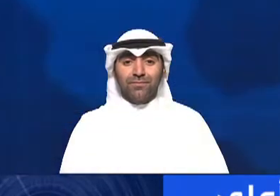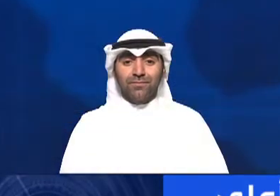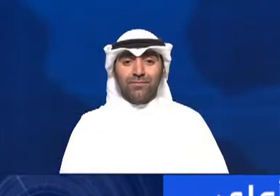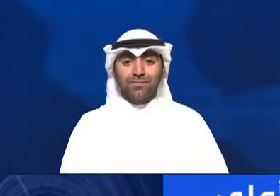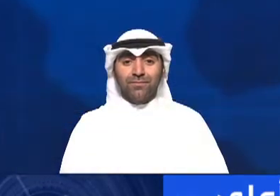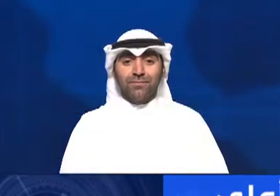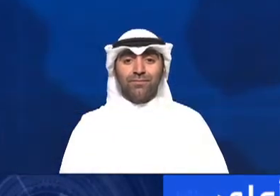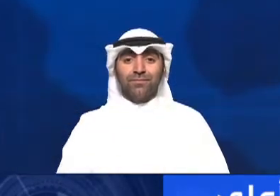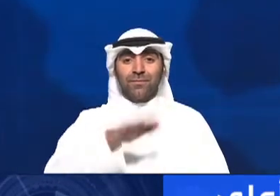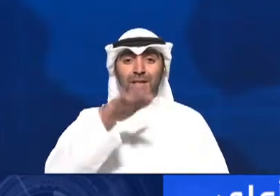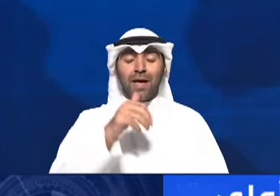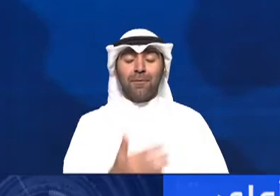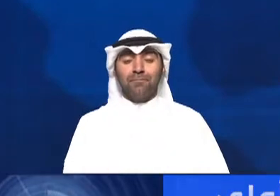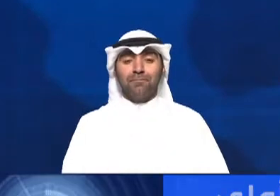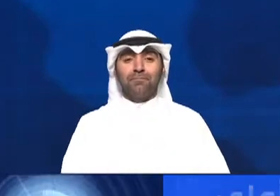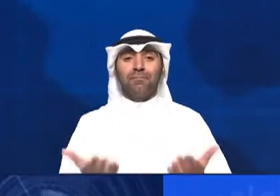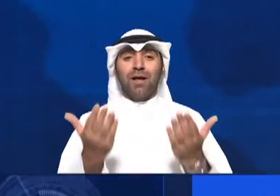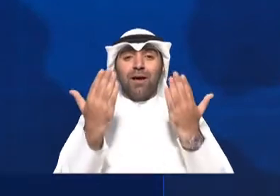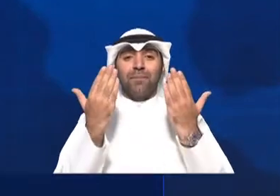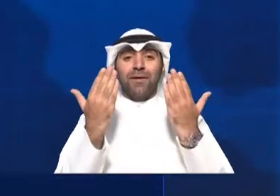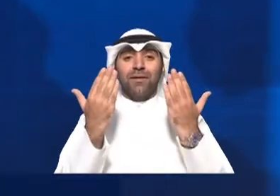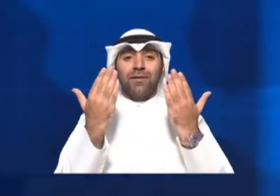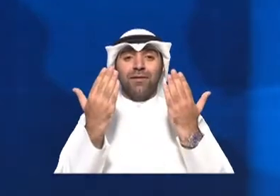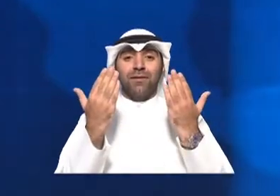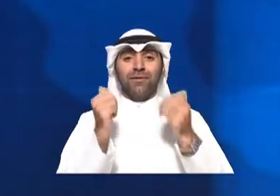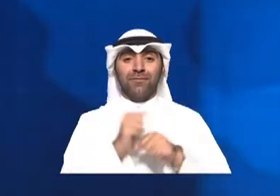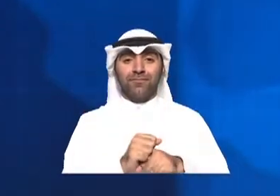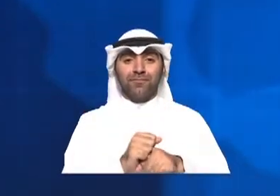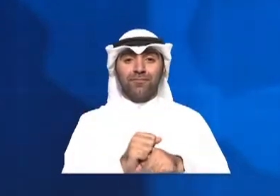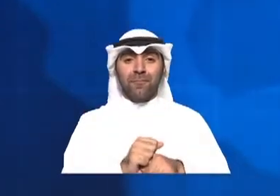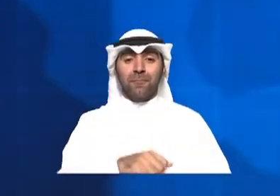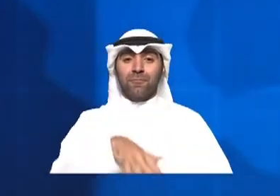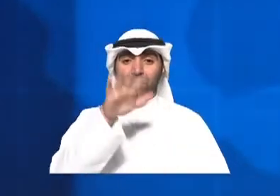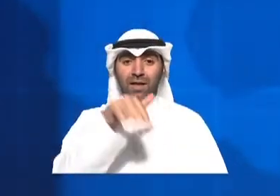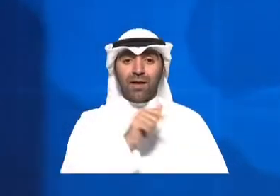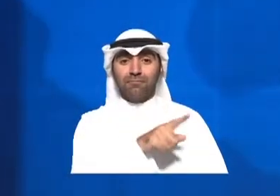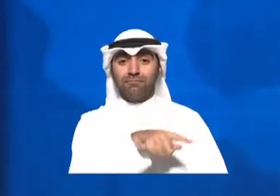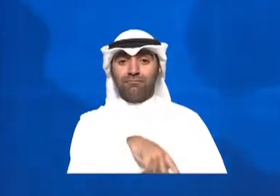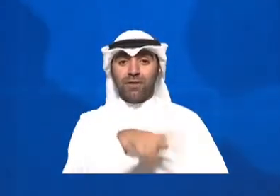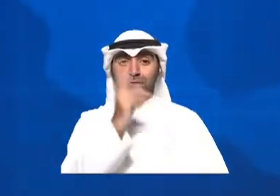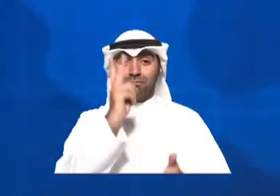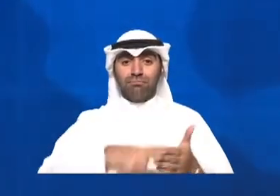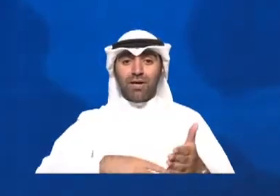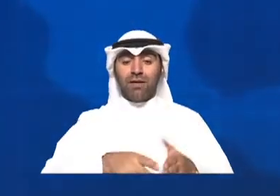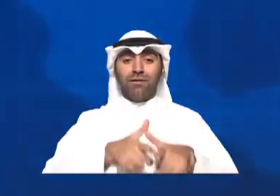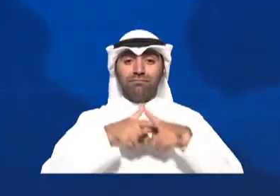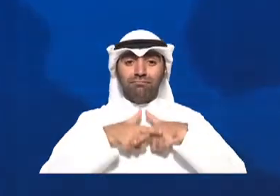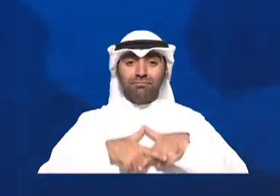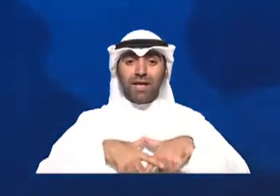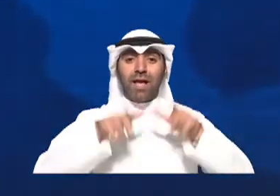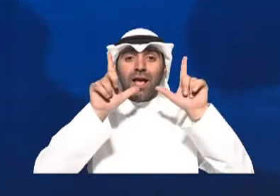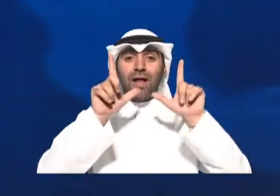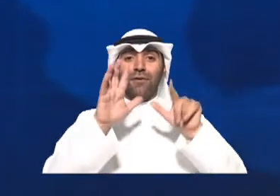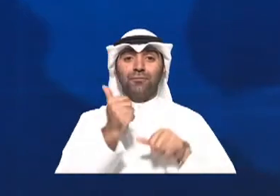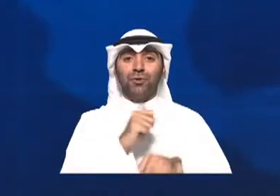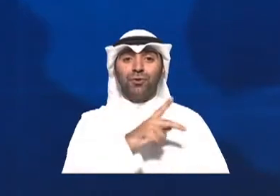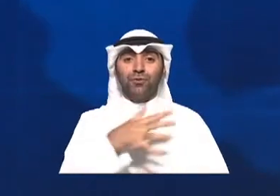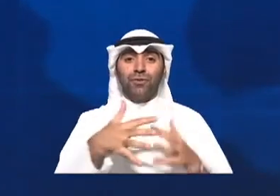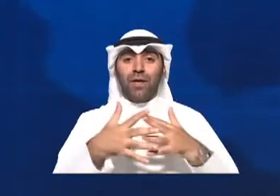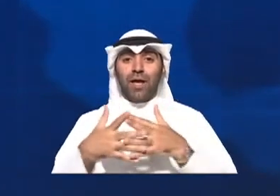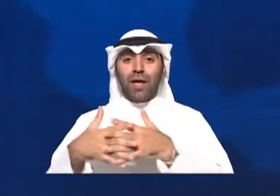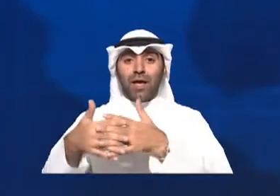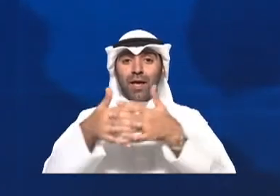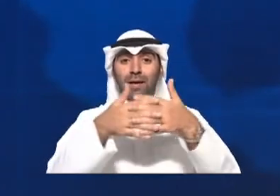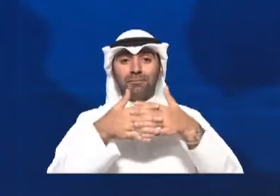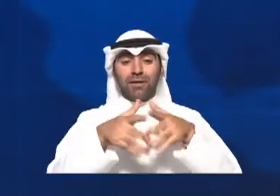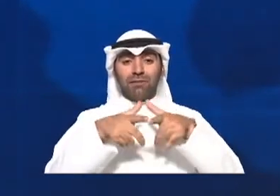نعم، اللهم أمين. أستاذ وليد، صدر بيان للبيت الأبيض بهذا الخصوص ضمن التأكيد على الدور المهم للسمو الأمير، ما